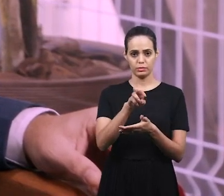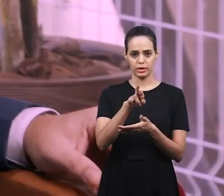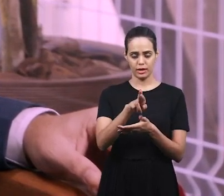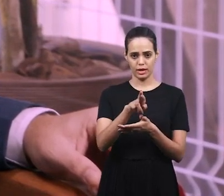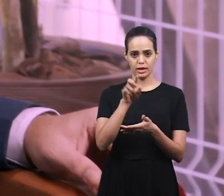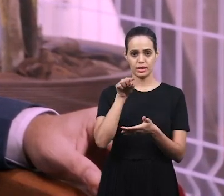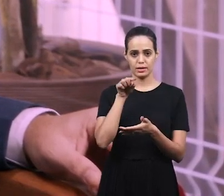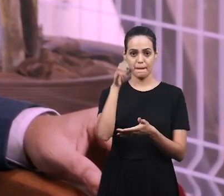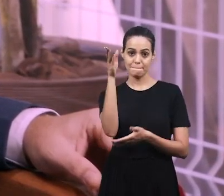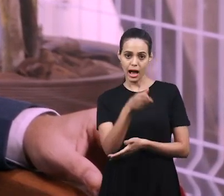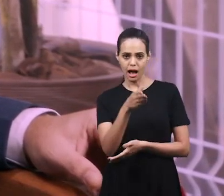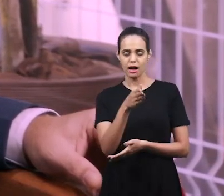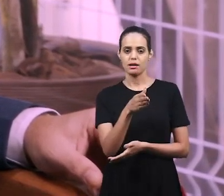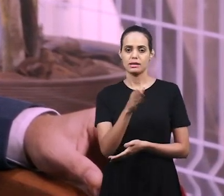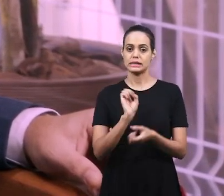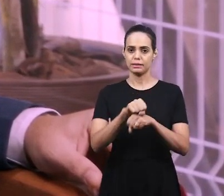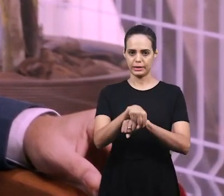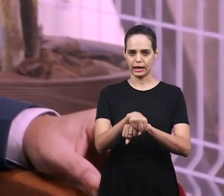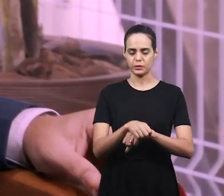église-chrétienne-maranatha.org.br